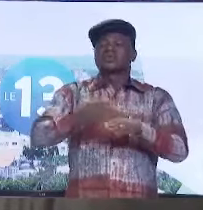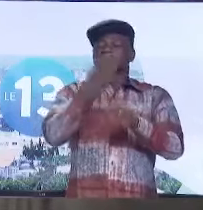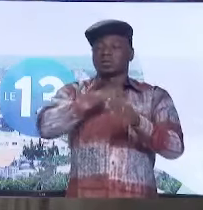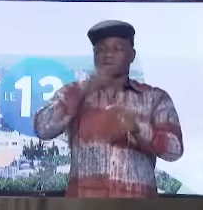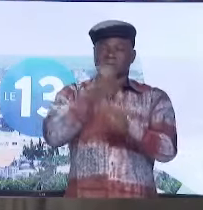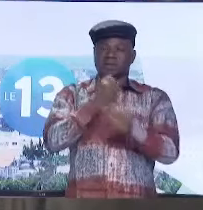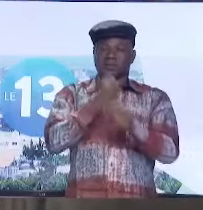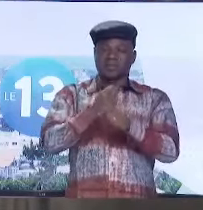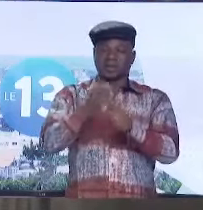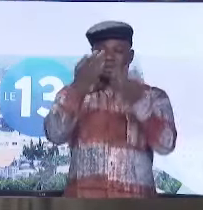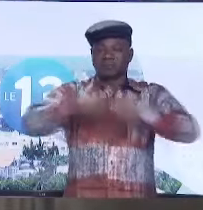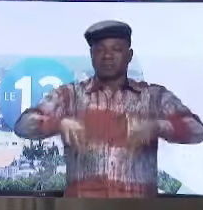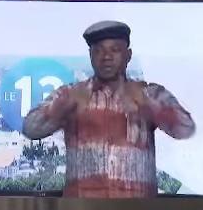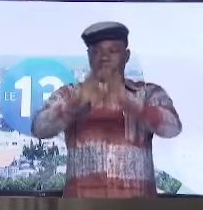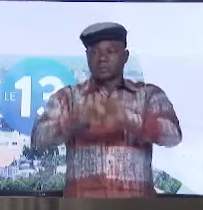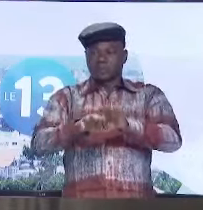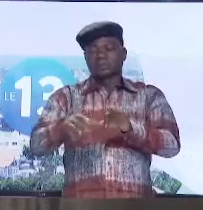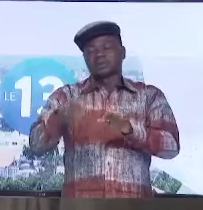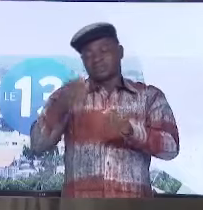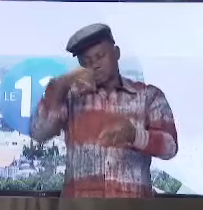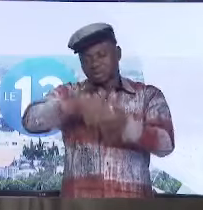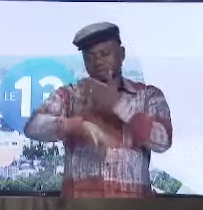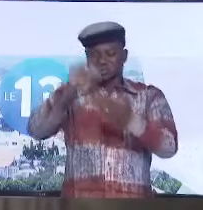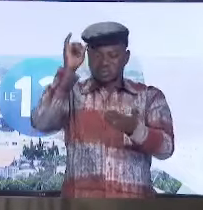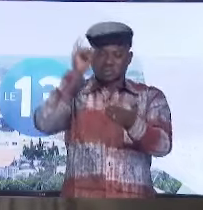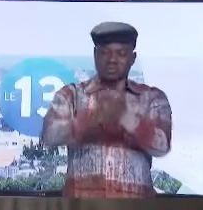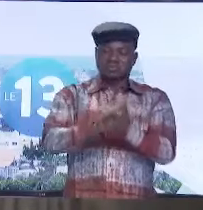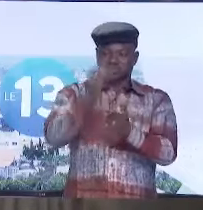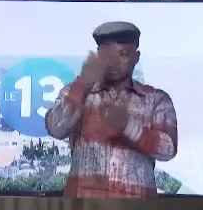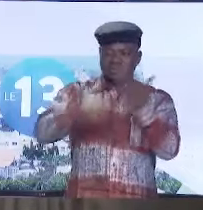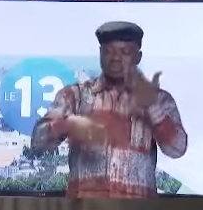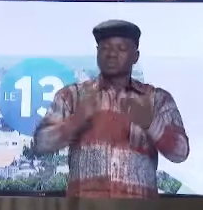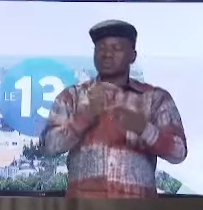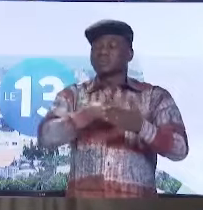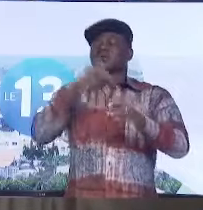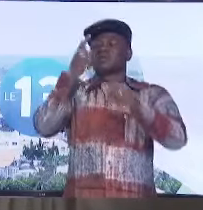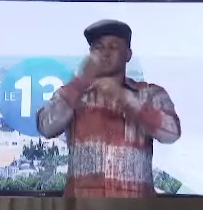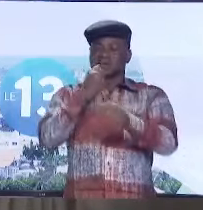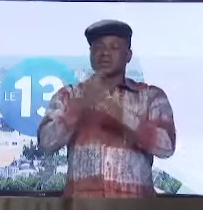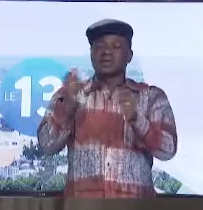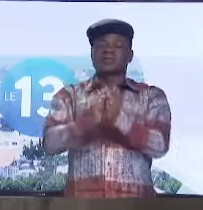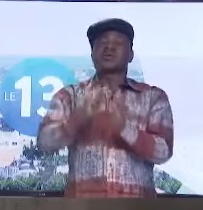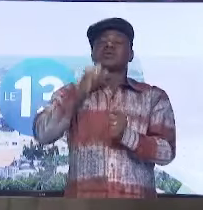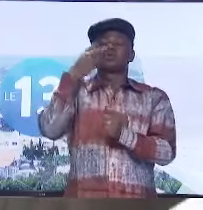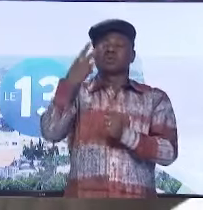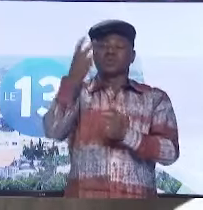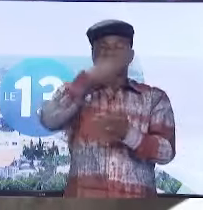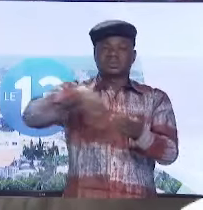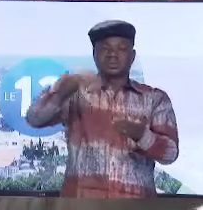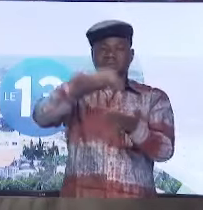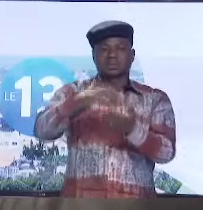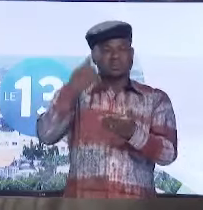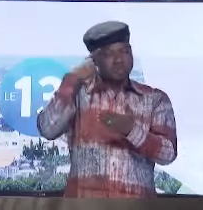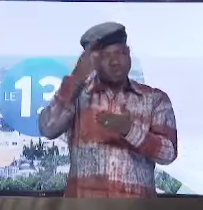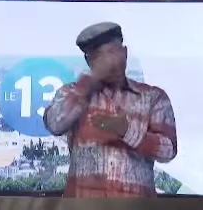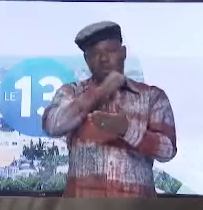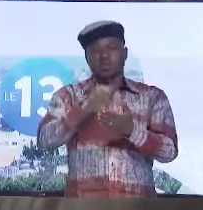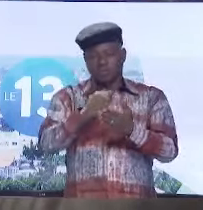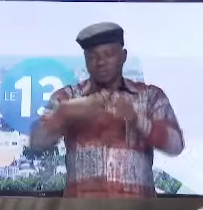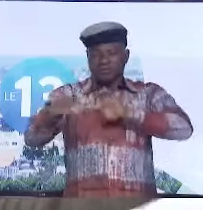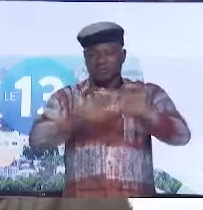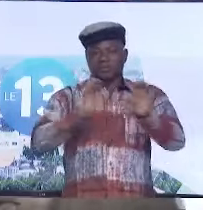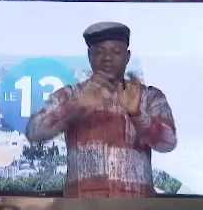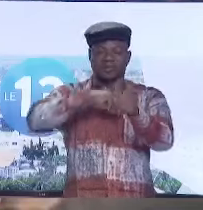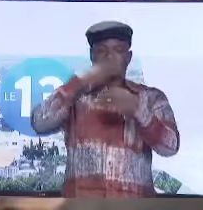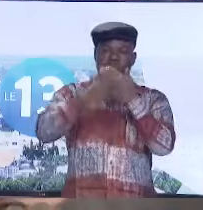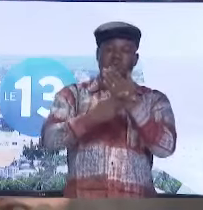Et c'est dans ce cadre que nous avons travaillé avec 12 centres de formation pour implémenter des programmes de formation sur l'élevage